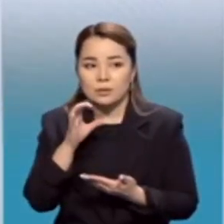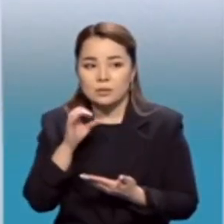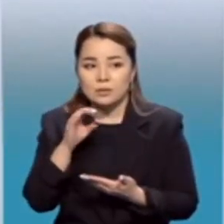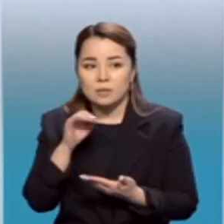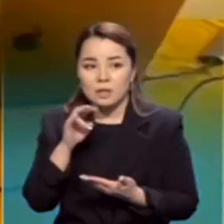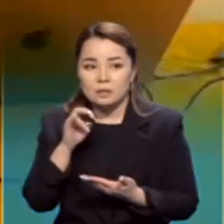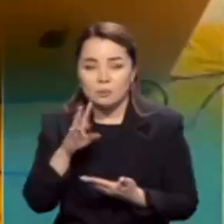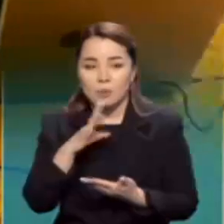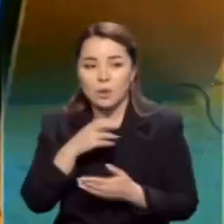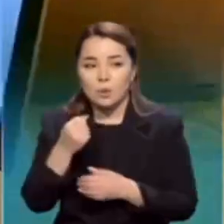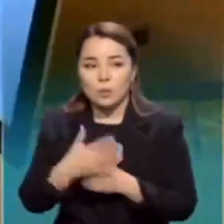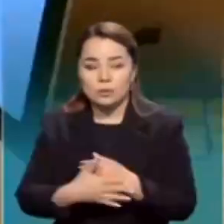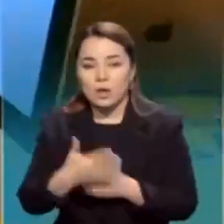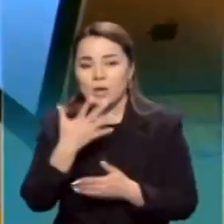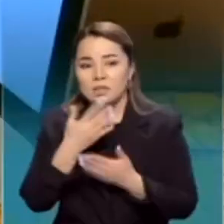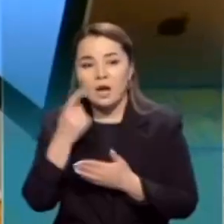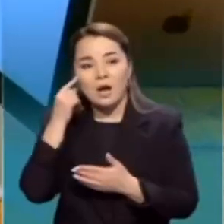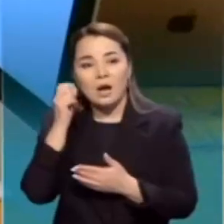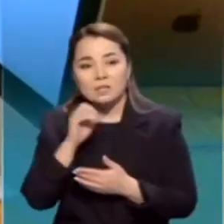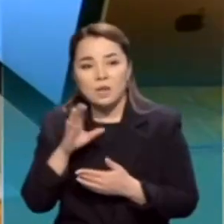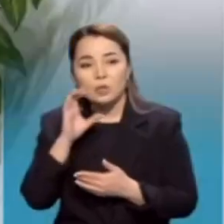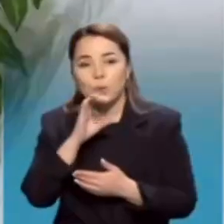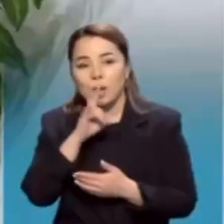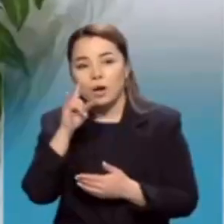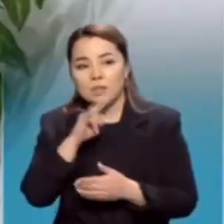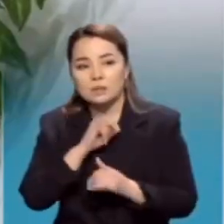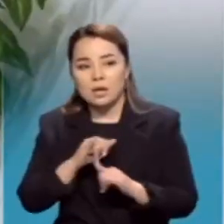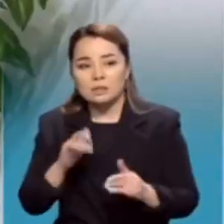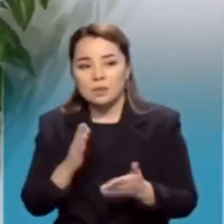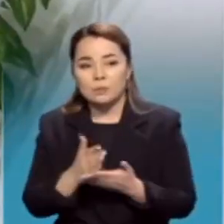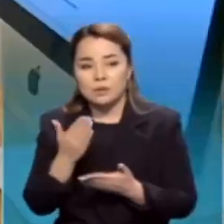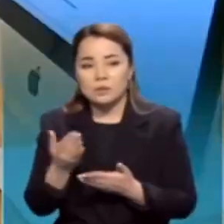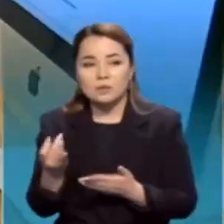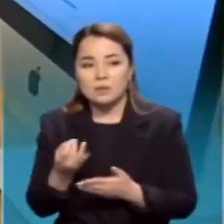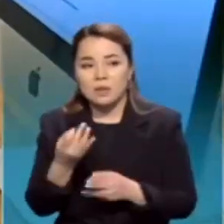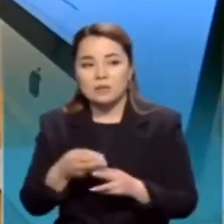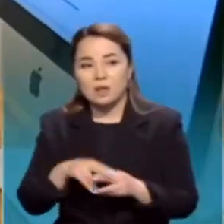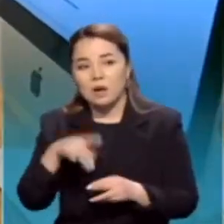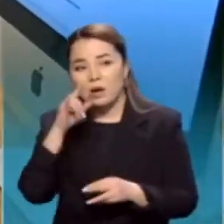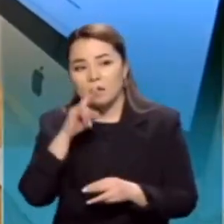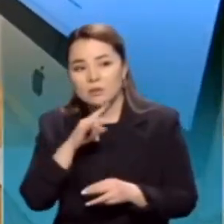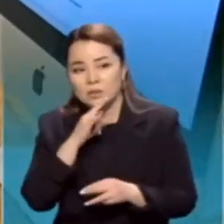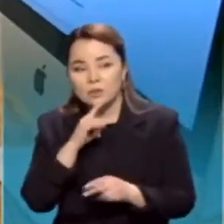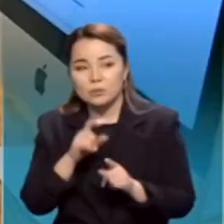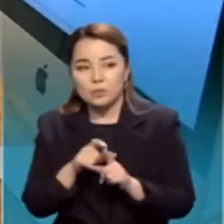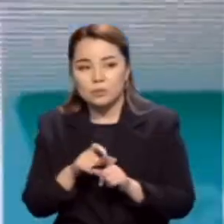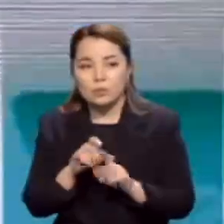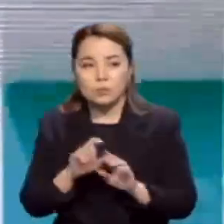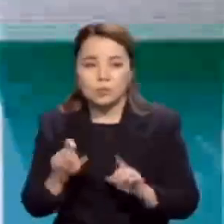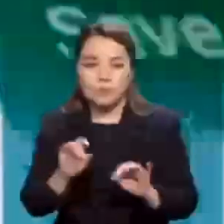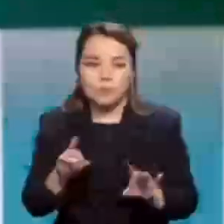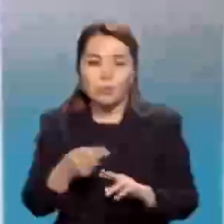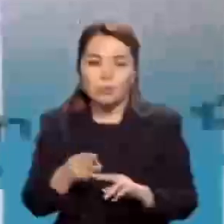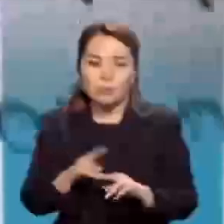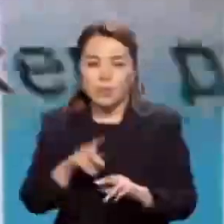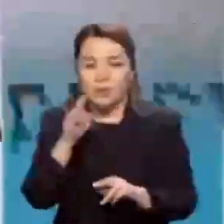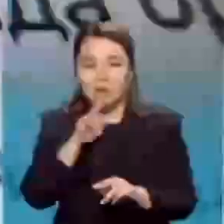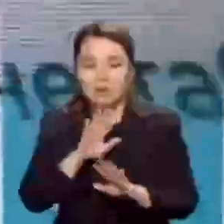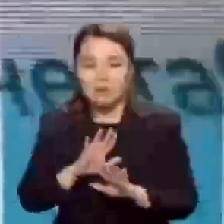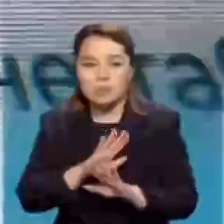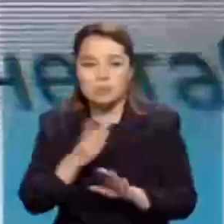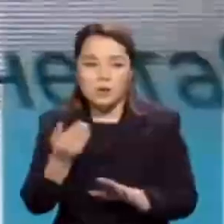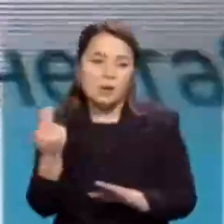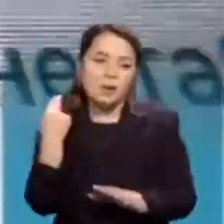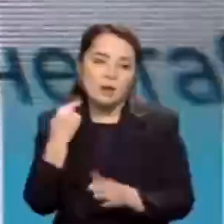Орта Азияда және солтүстік Қазақстанда өрістеледі. Қазақшасының сиқы осындай. Қазақ тілі ғана емес,